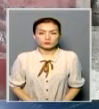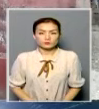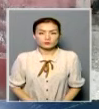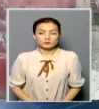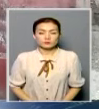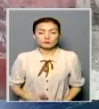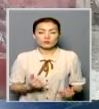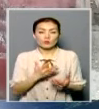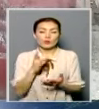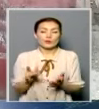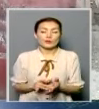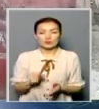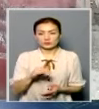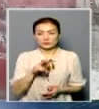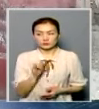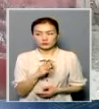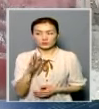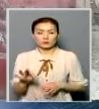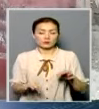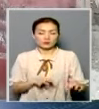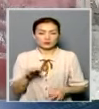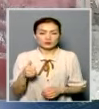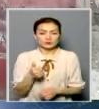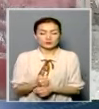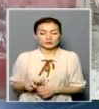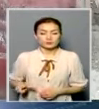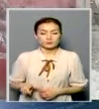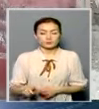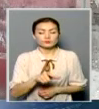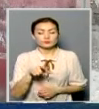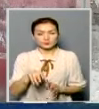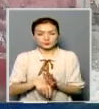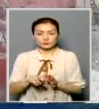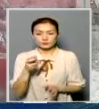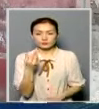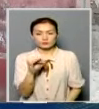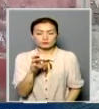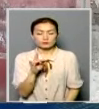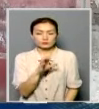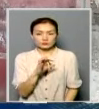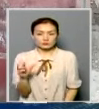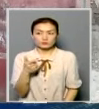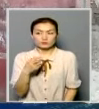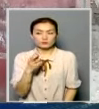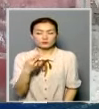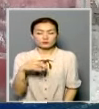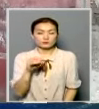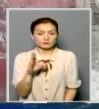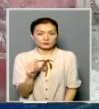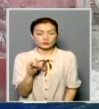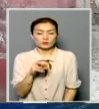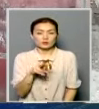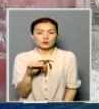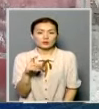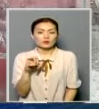На сегодняшний день в городе Атырау проводится реконструкция главных улиц, в их числе проспект Бейбарыса, улица Габдиева, Валиханова,